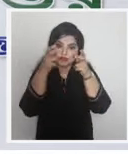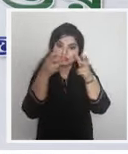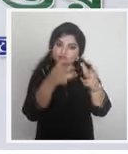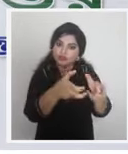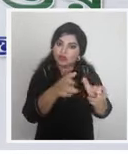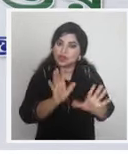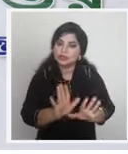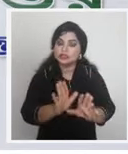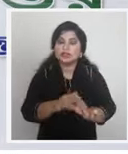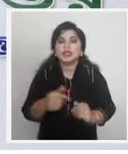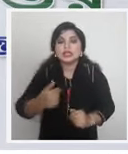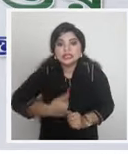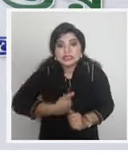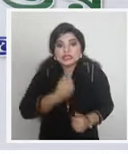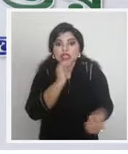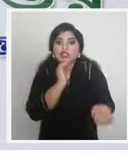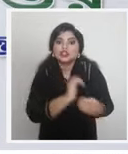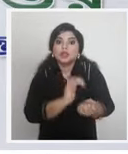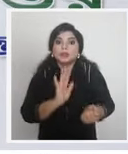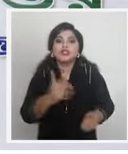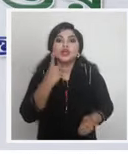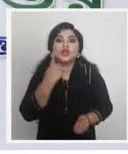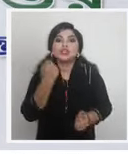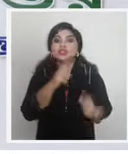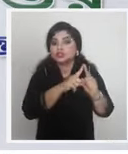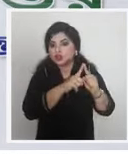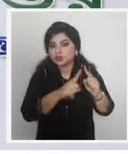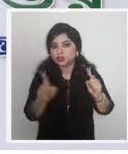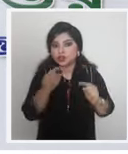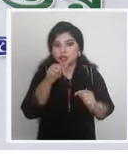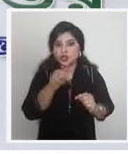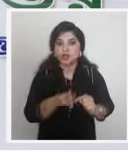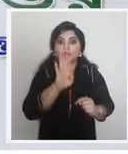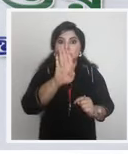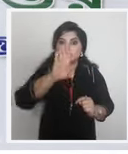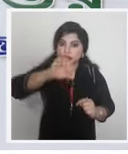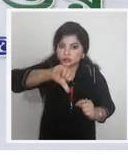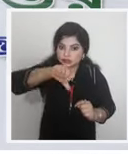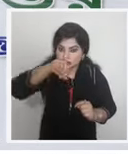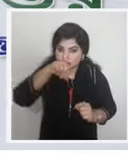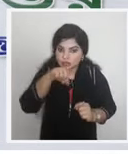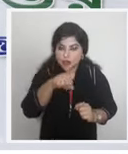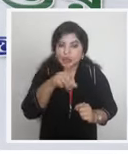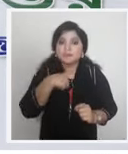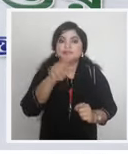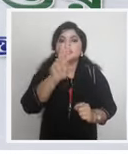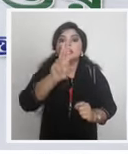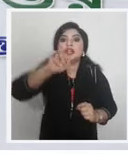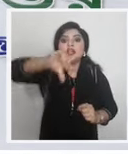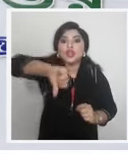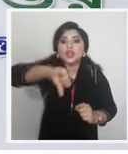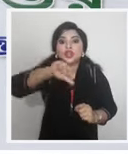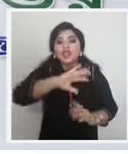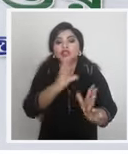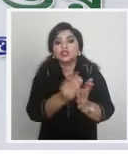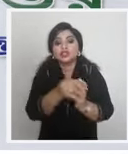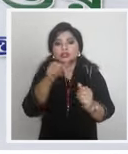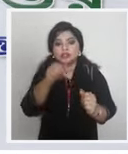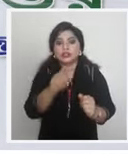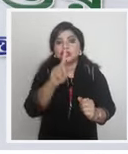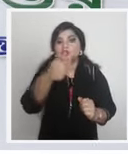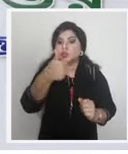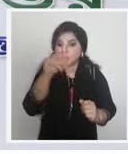31,991 জনকে। বাকি যারা কোয়ারেন্টাইনে আছেন তারা বাসায় আছেন। ব্যক্তিগত সুরক্ষা সামগ্রী গত 24 ঘন্টায় সংগৃহীত